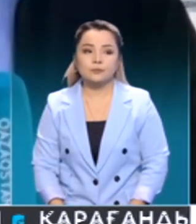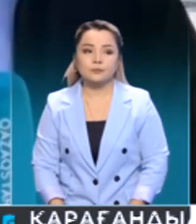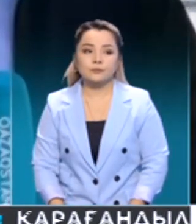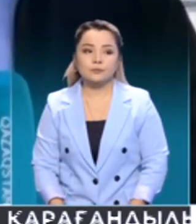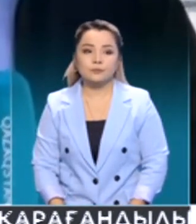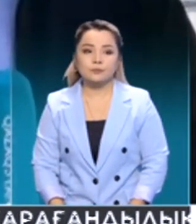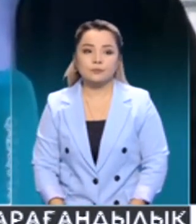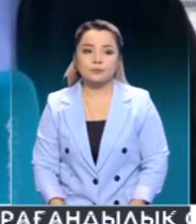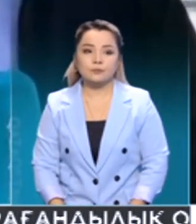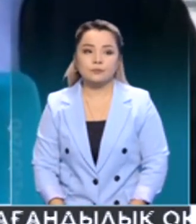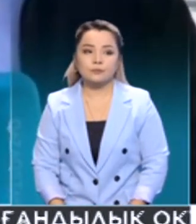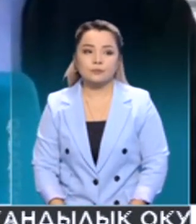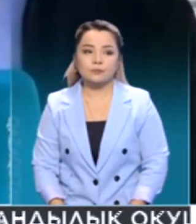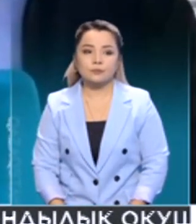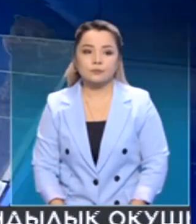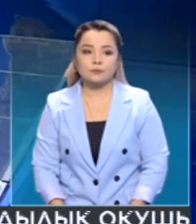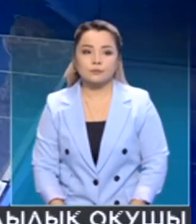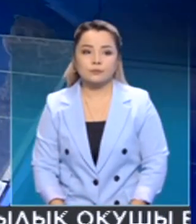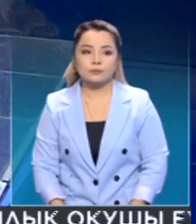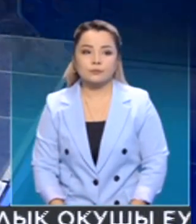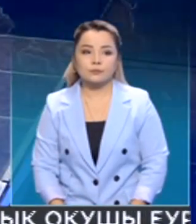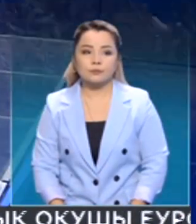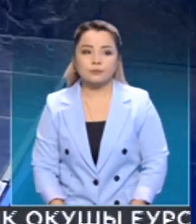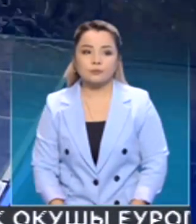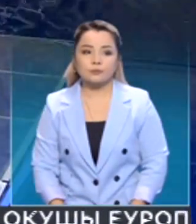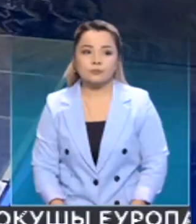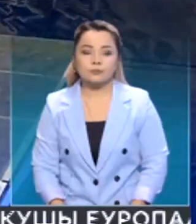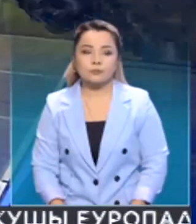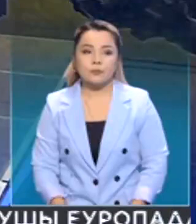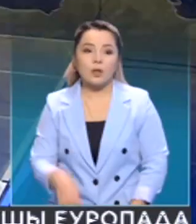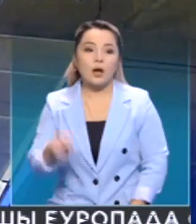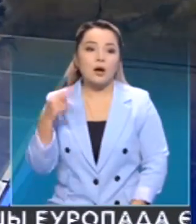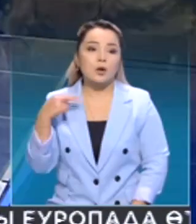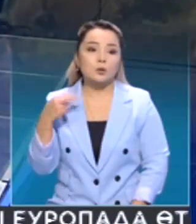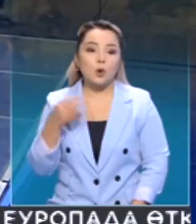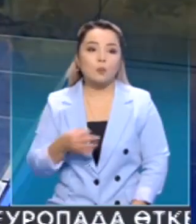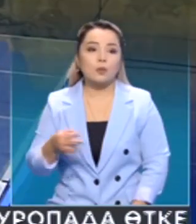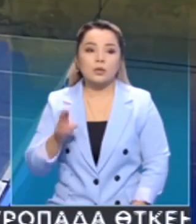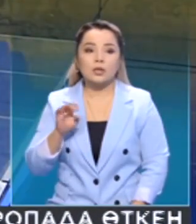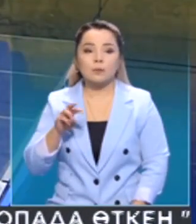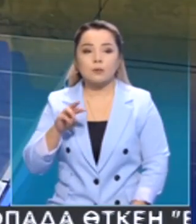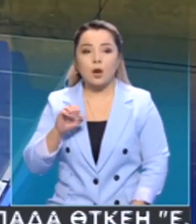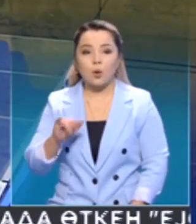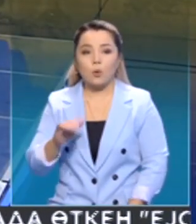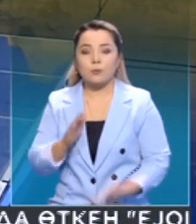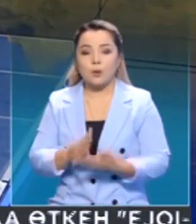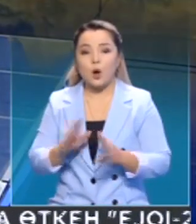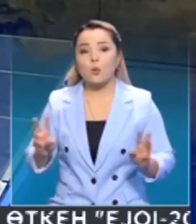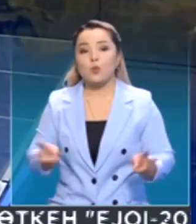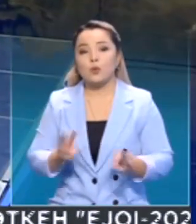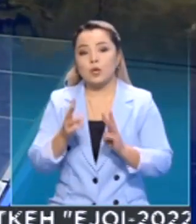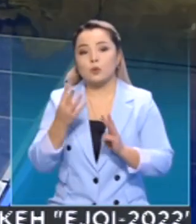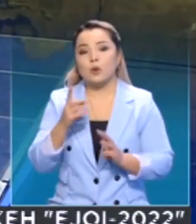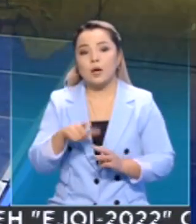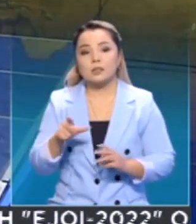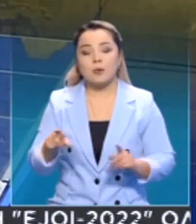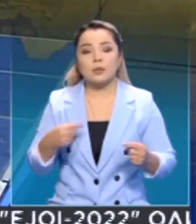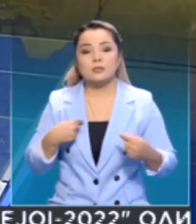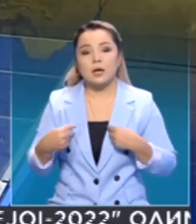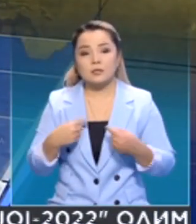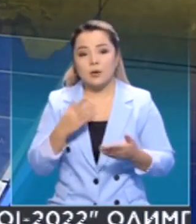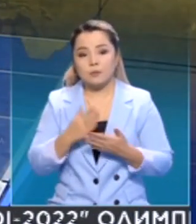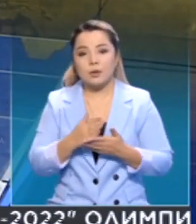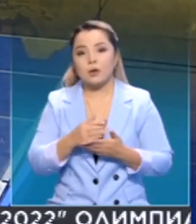Рахмет, ақпарат күтеміз. Жалғастырайық. Ақтөбе облысының Қырымтау қаласында болған өрттен 4 адам зардап шекті.